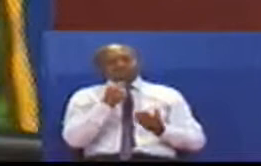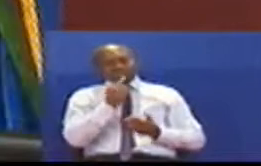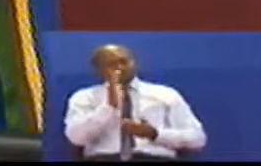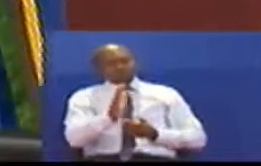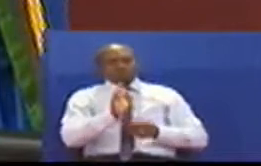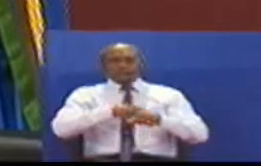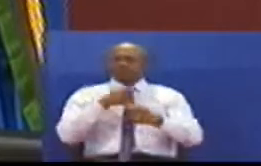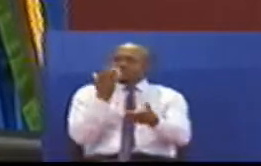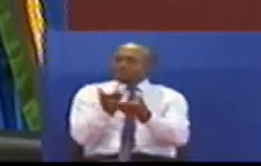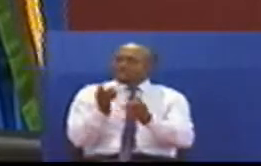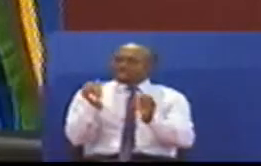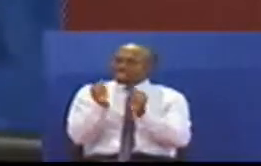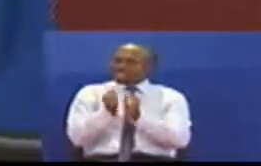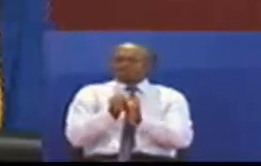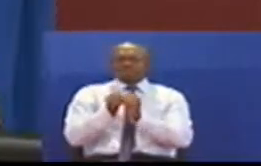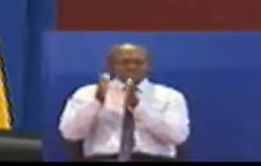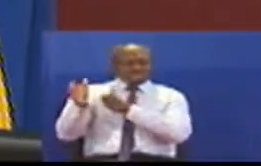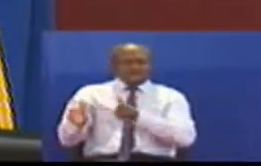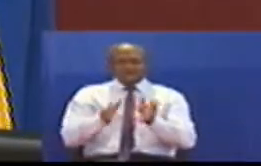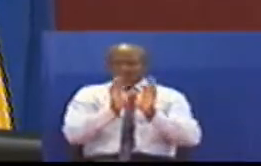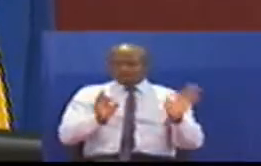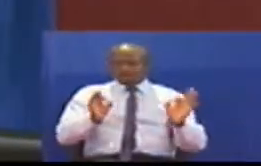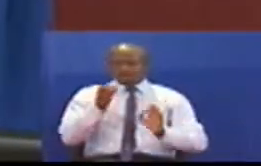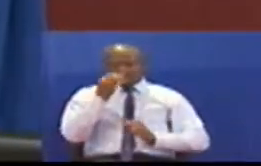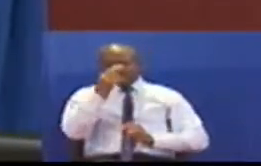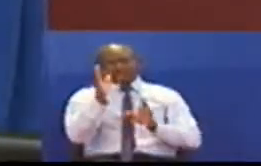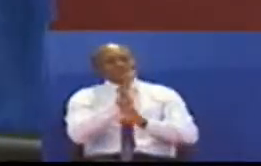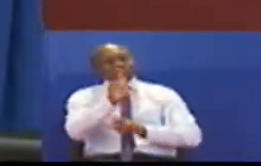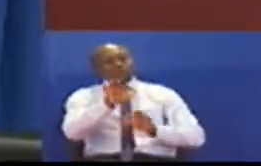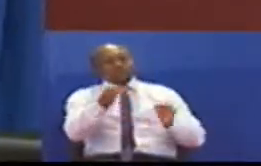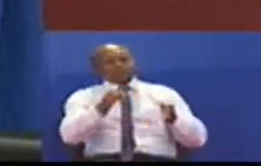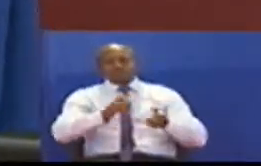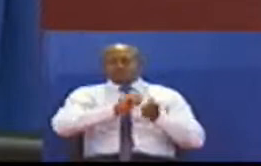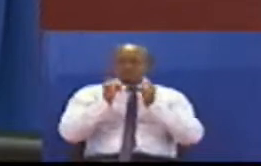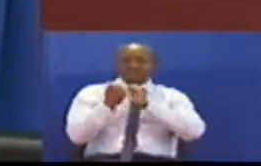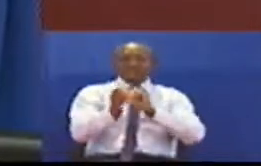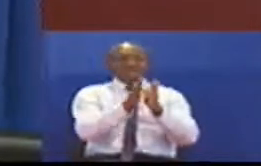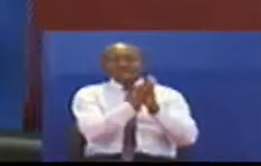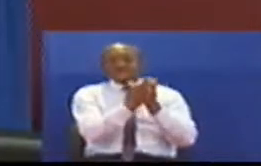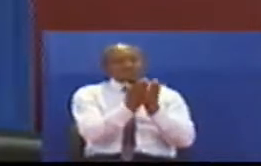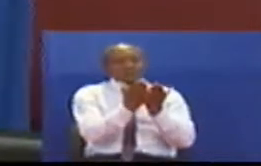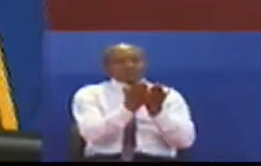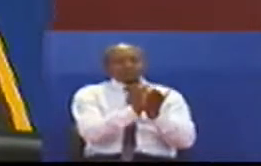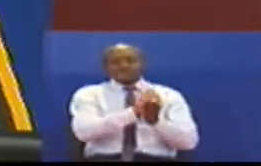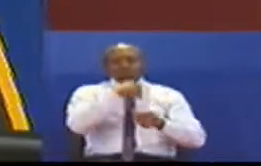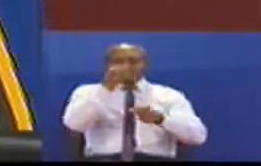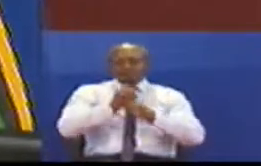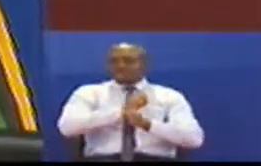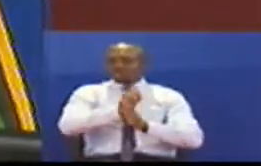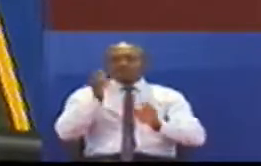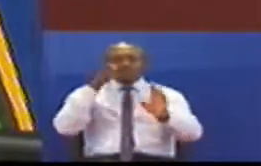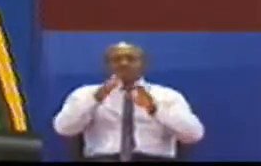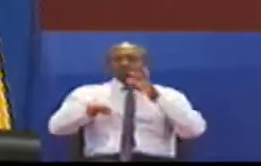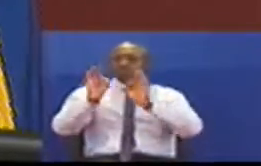jipange. Angalia scenarios. Na hivi vitu vya kubadilika katiba tuvifanye kwa uchaguzi wa kuja, tunavifanya kwa